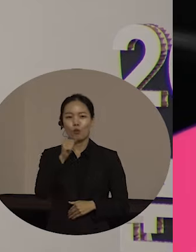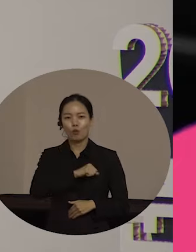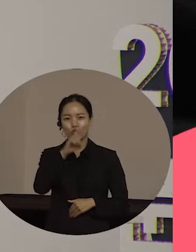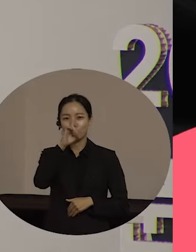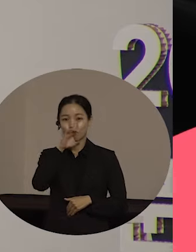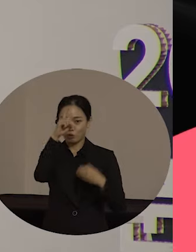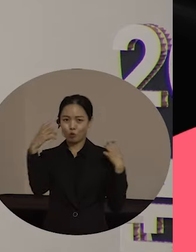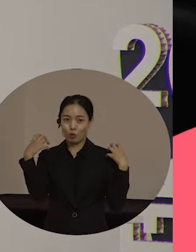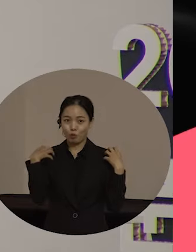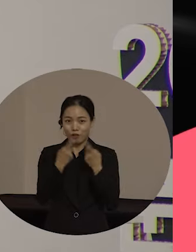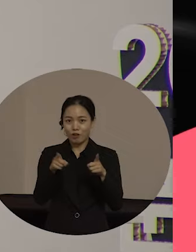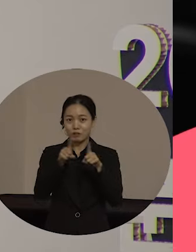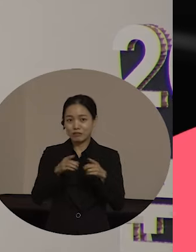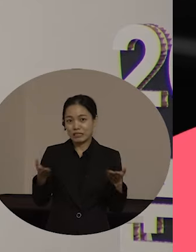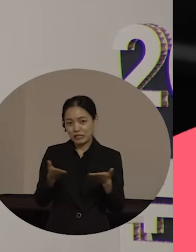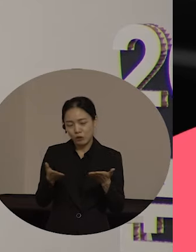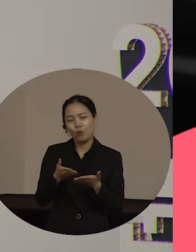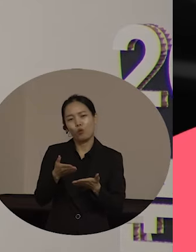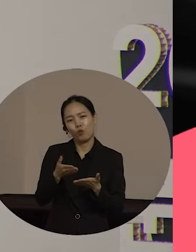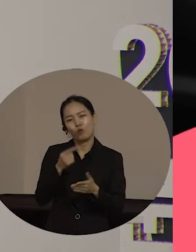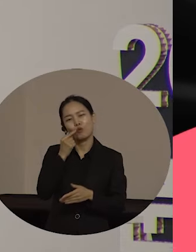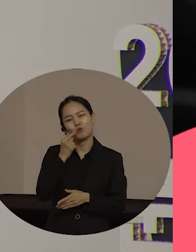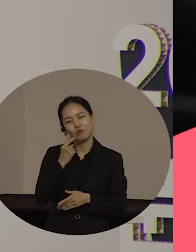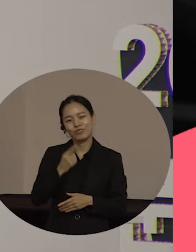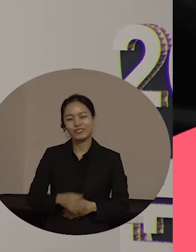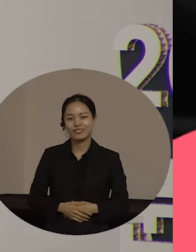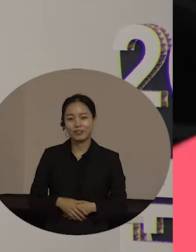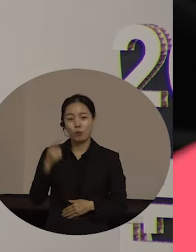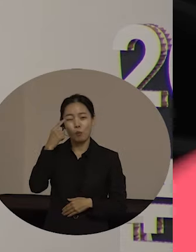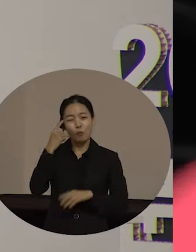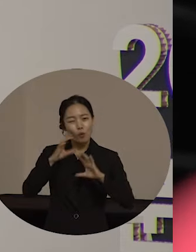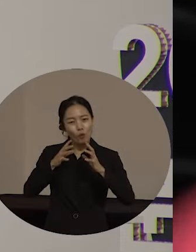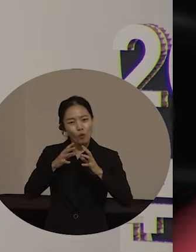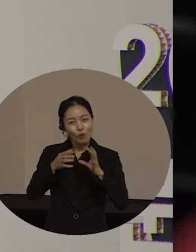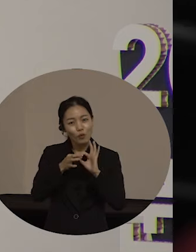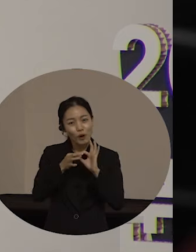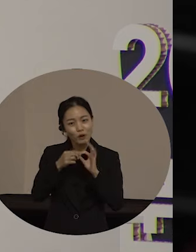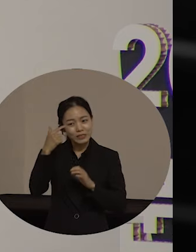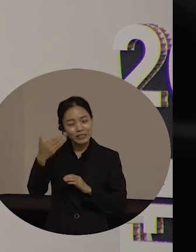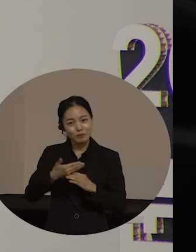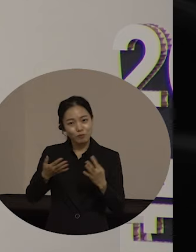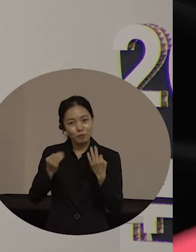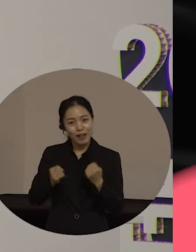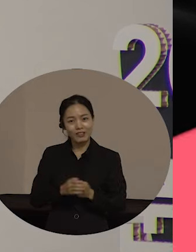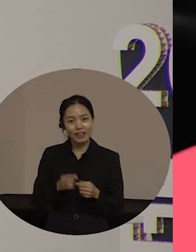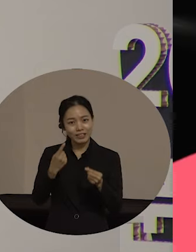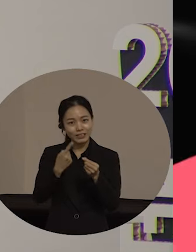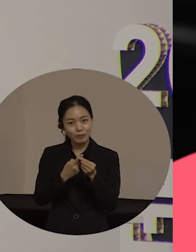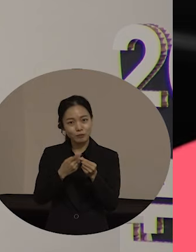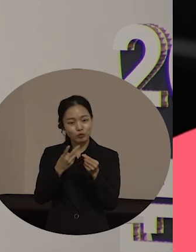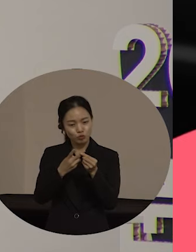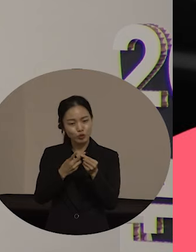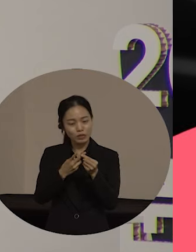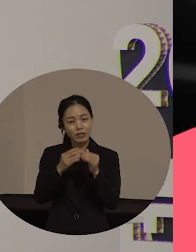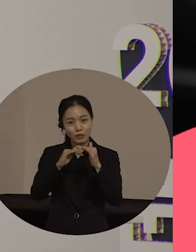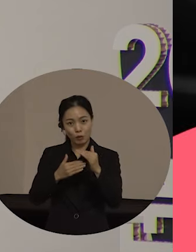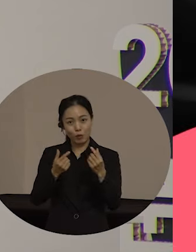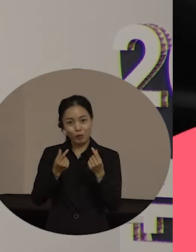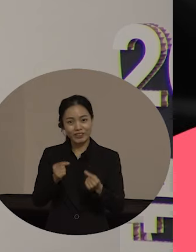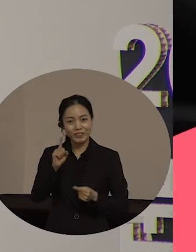하고요. 몽골리아 분께 이제 굉장히 여러 가지 질문이 왔는데 첫 번째 두 번째가 같아요.